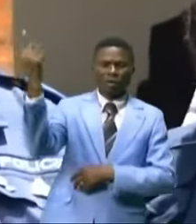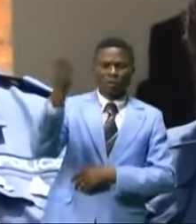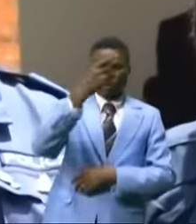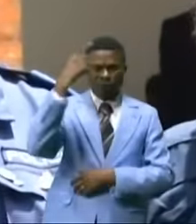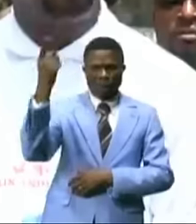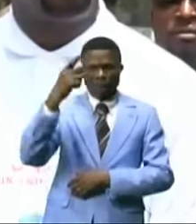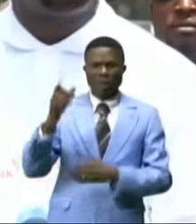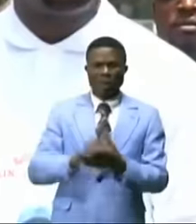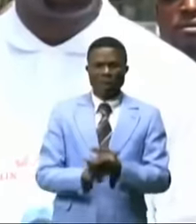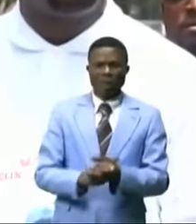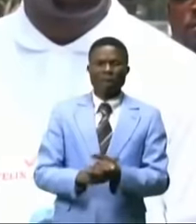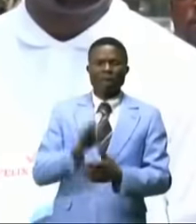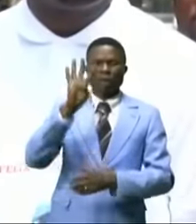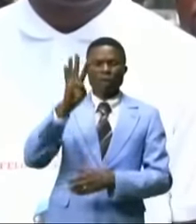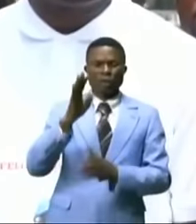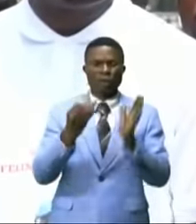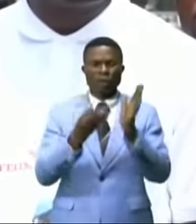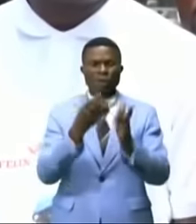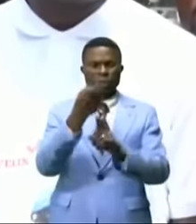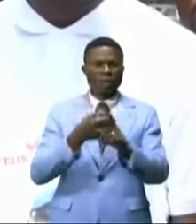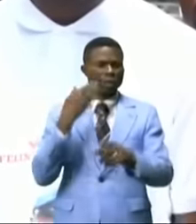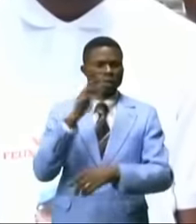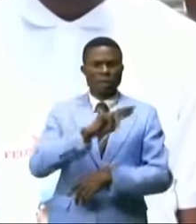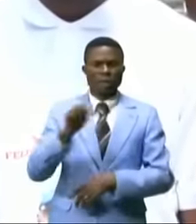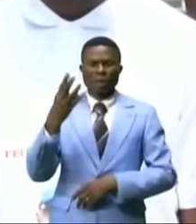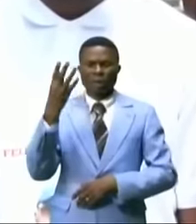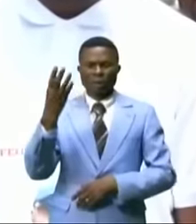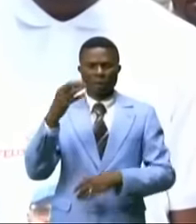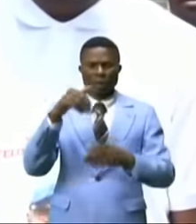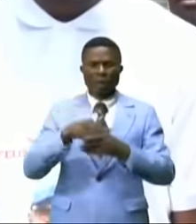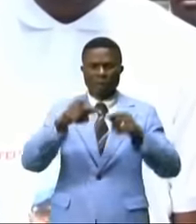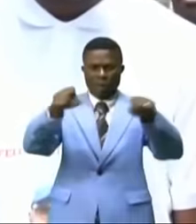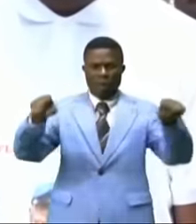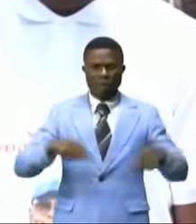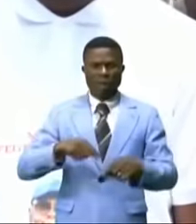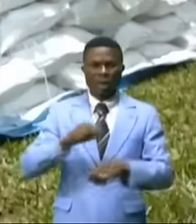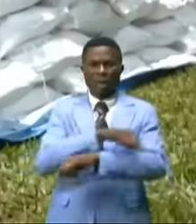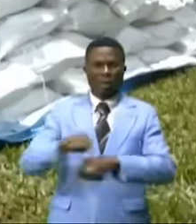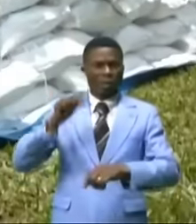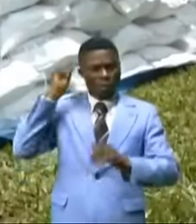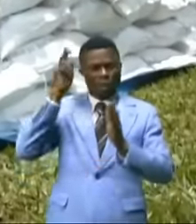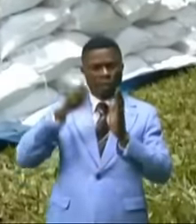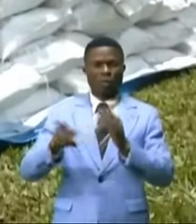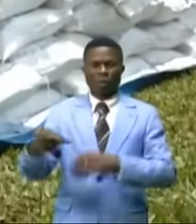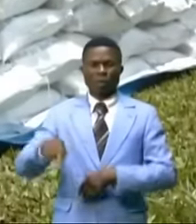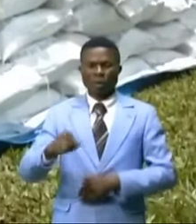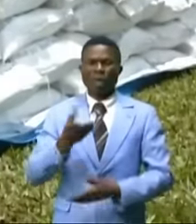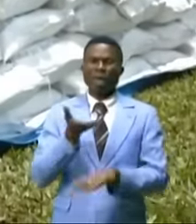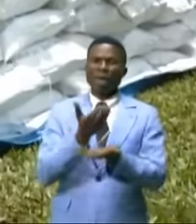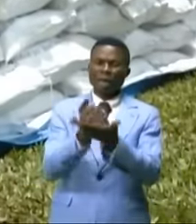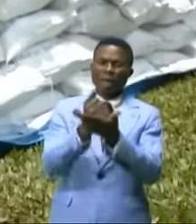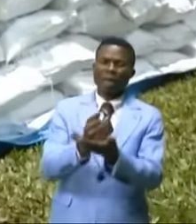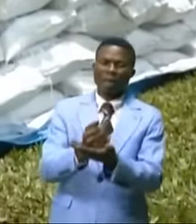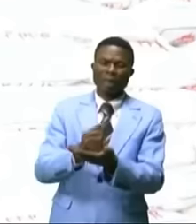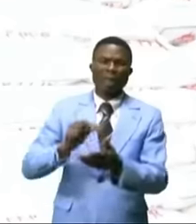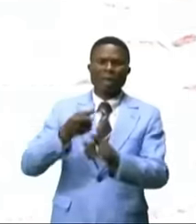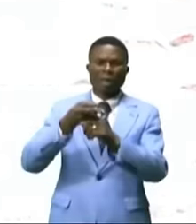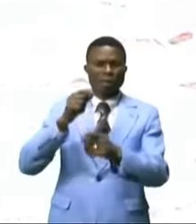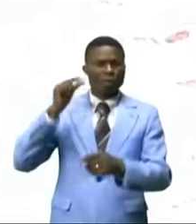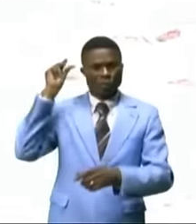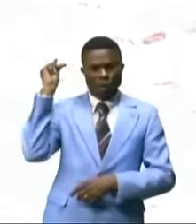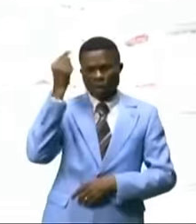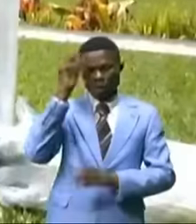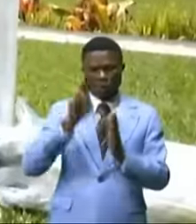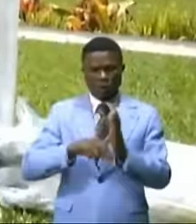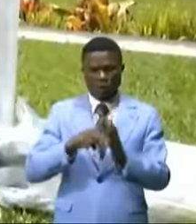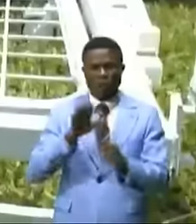Modeste Mutinga, ce jeudi 7 mars 2024 dans l'enceinte du gouvernorat des provinces. Cette assistance du gouvernement de la République est